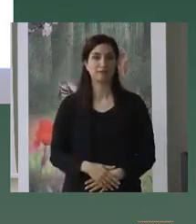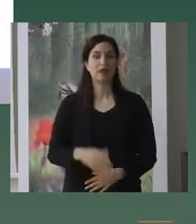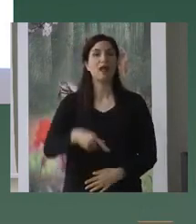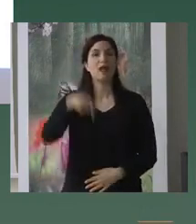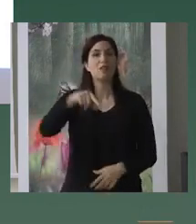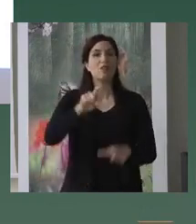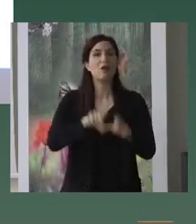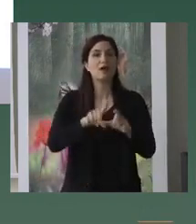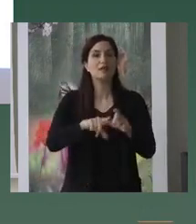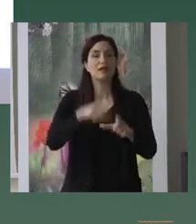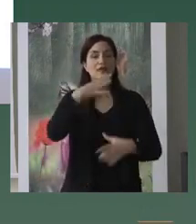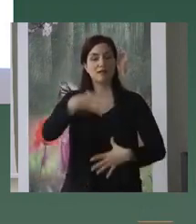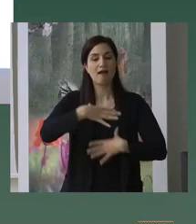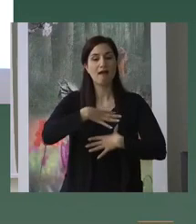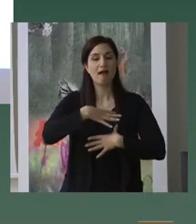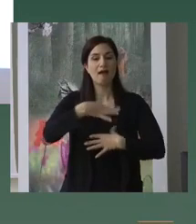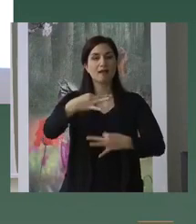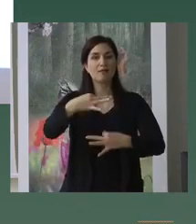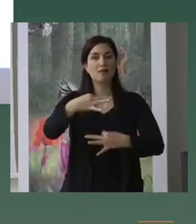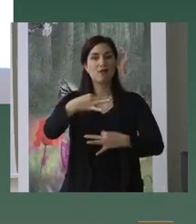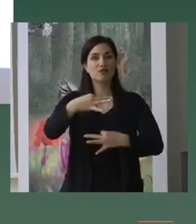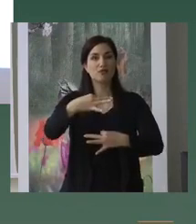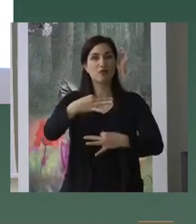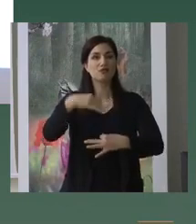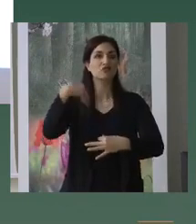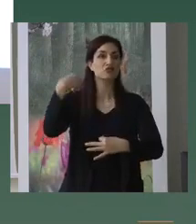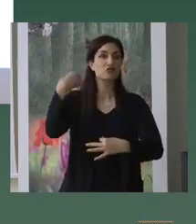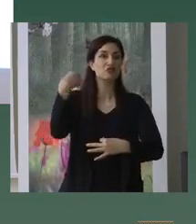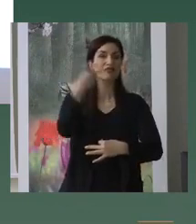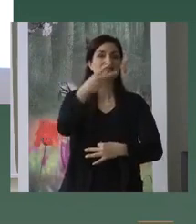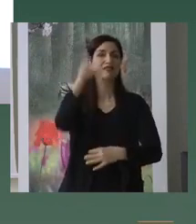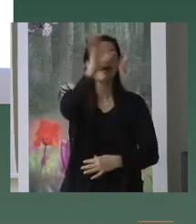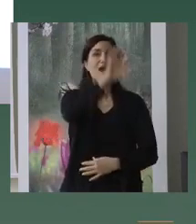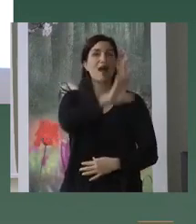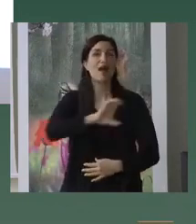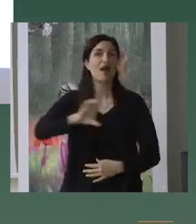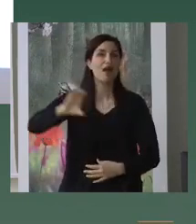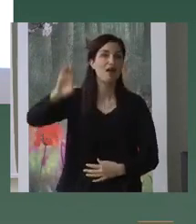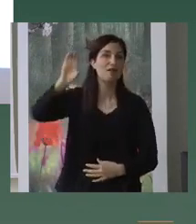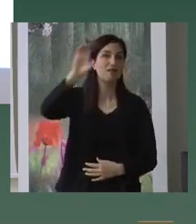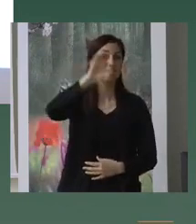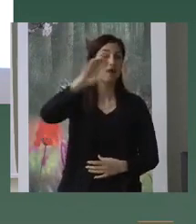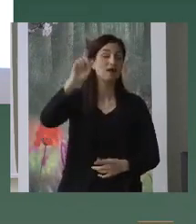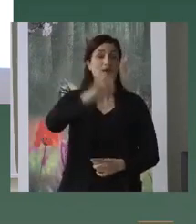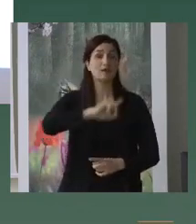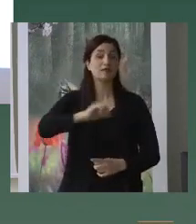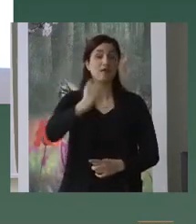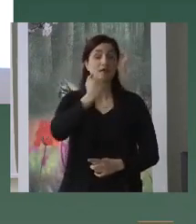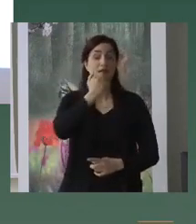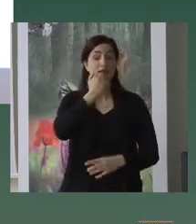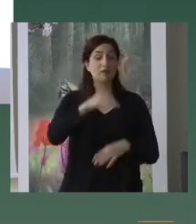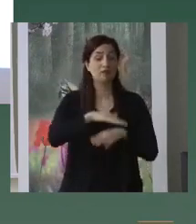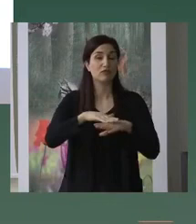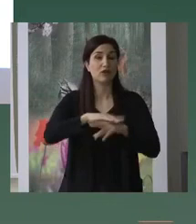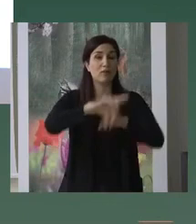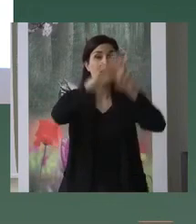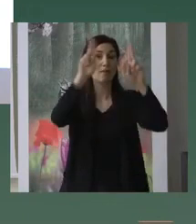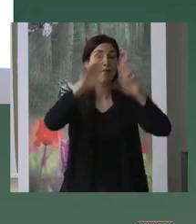που το αποκαλούμε ΦΥΗ από τα αρχικά. Είναι ο μεγαλύτερος οργανισμός περιβαλλοντικής εκπαίδευσης παγκοσμίως,